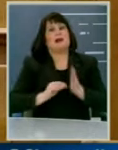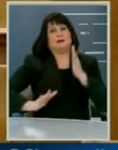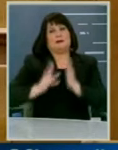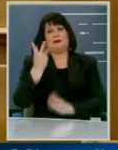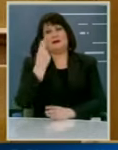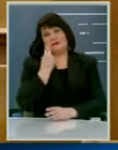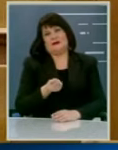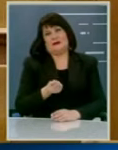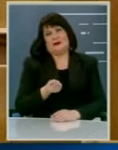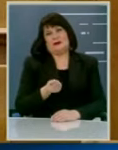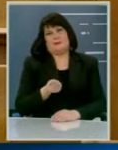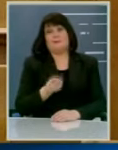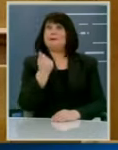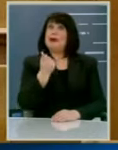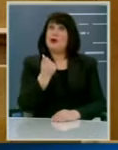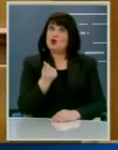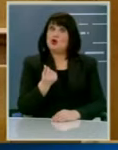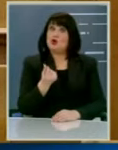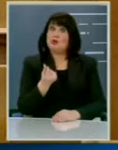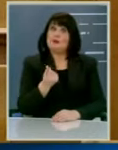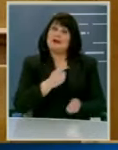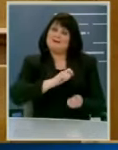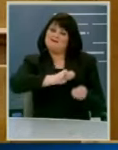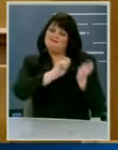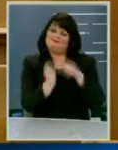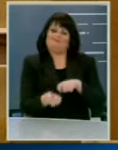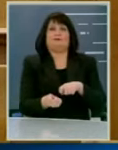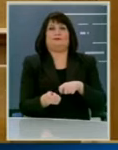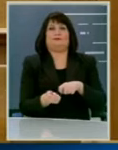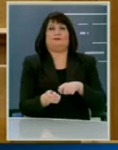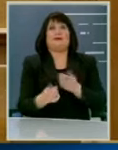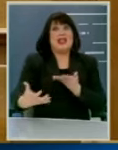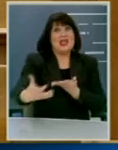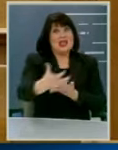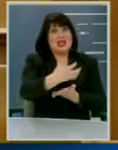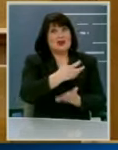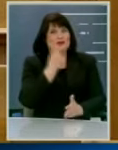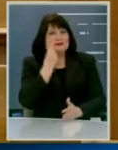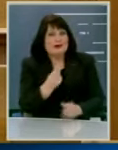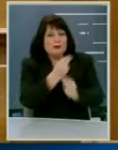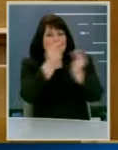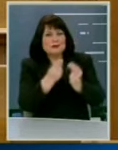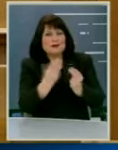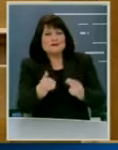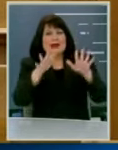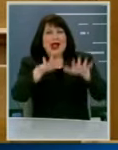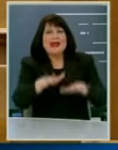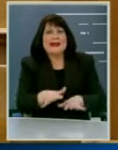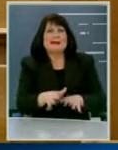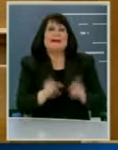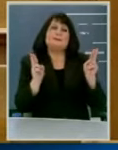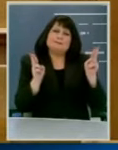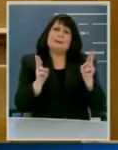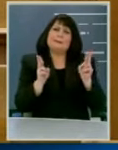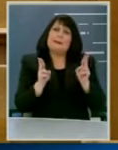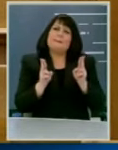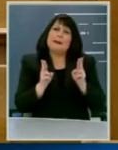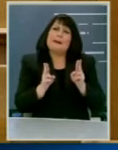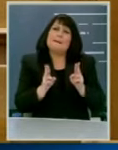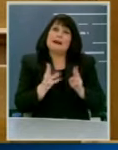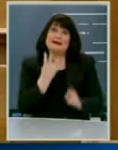ανάπτυξη. Η οικονομία γυρίζει σελίδα. Τα έσοδα υπεραποδίδουν. Η ανεργία σταθερά αποκλιμακώνεται.